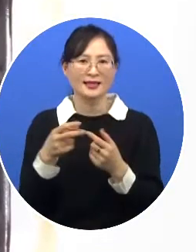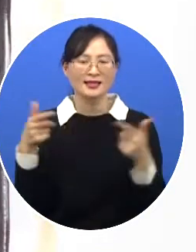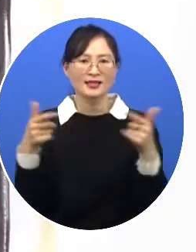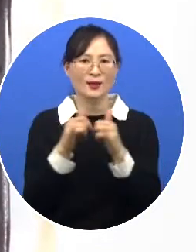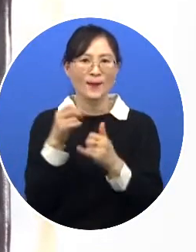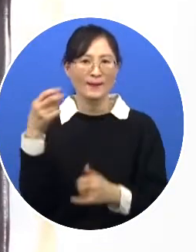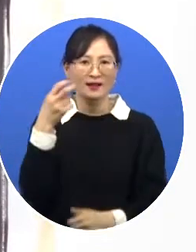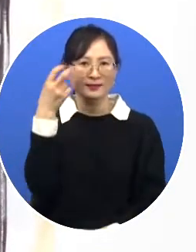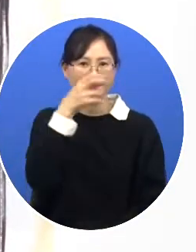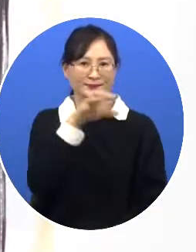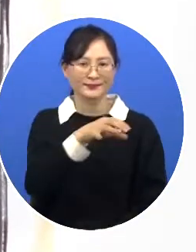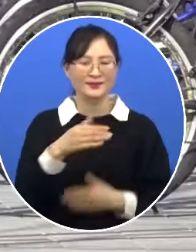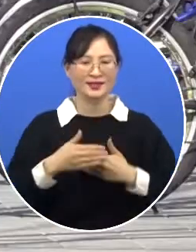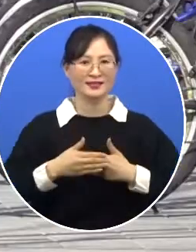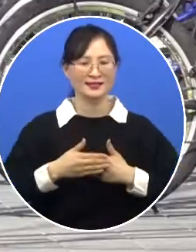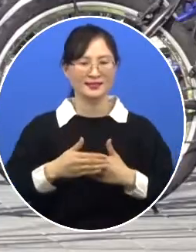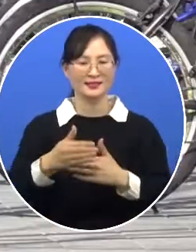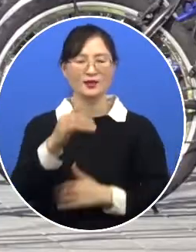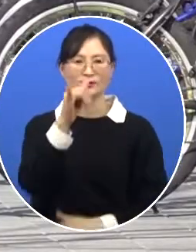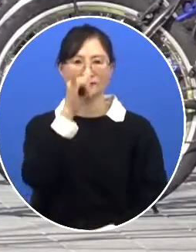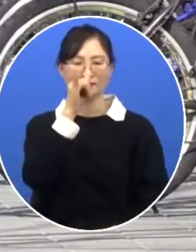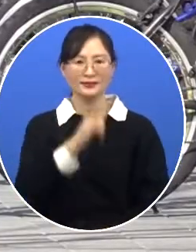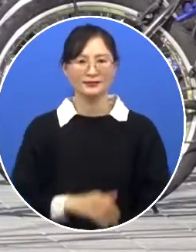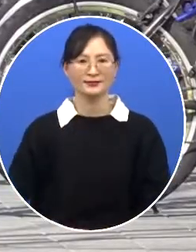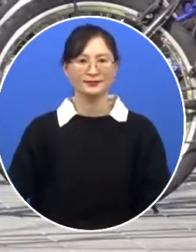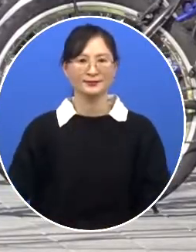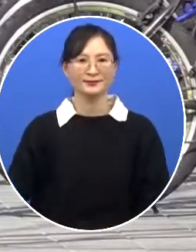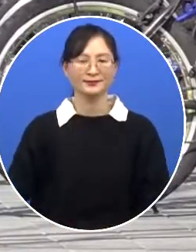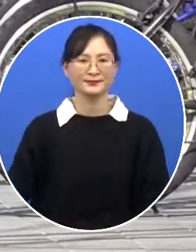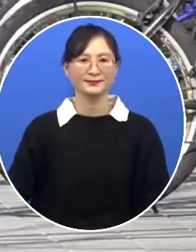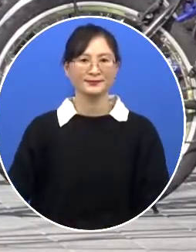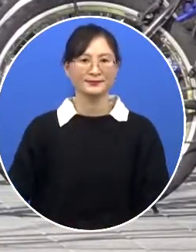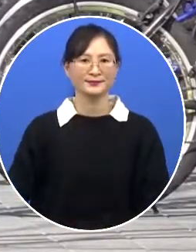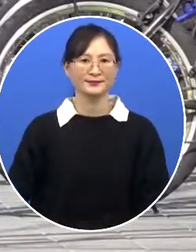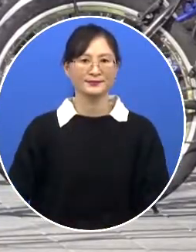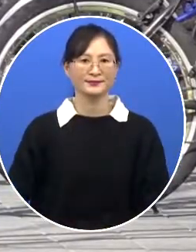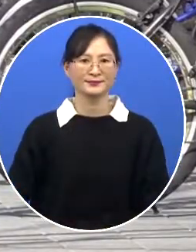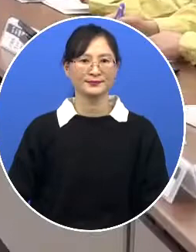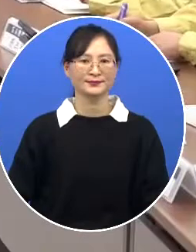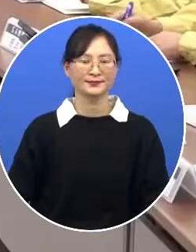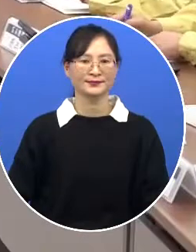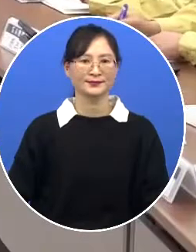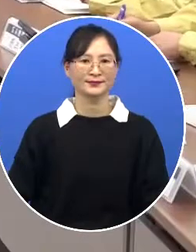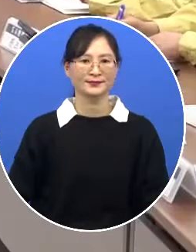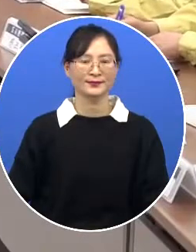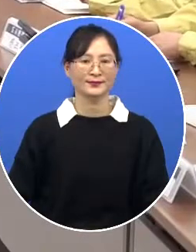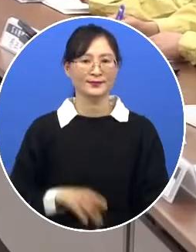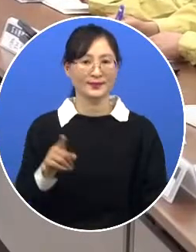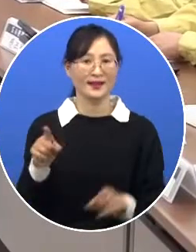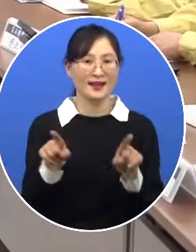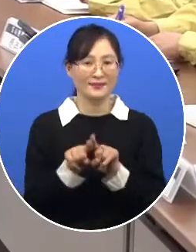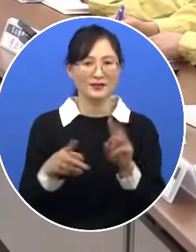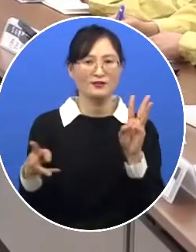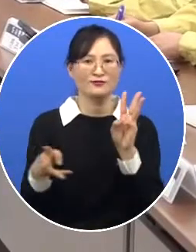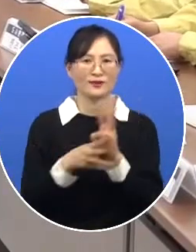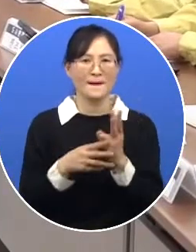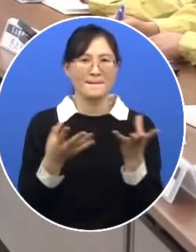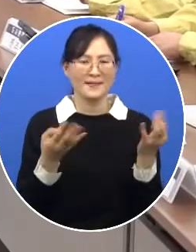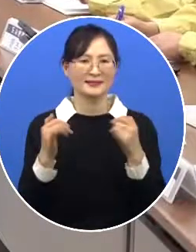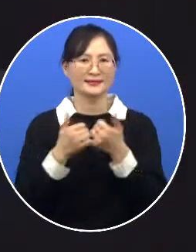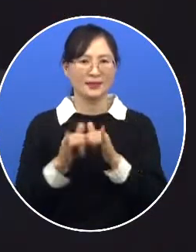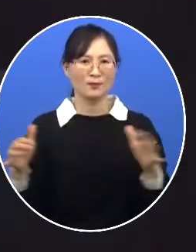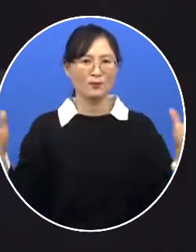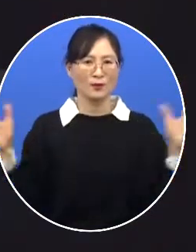코로나19 의심 증상자 진료 및 검체 채취를 진행하고 있습니다. 이와 함께 중랑구는